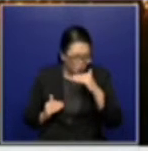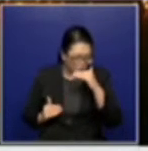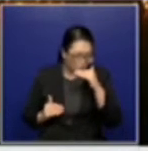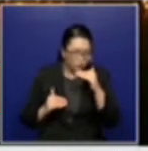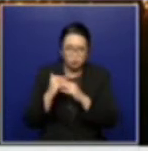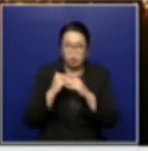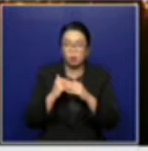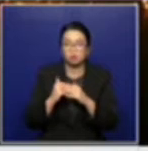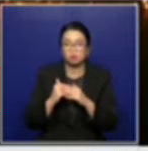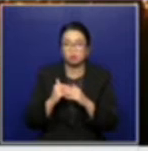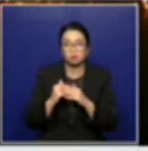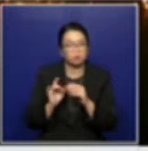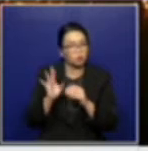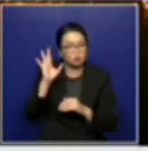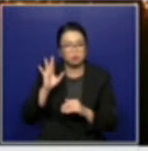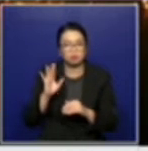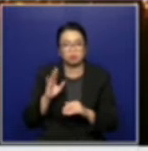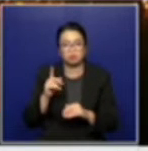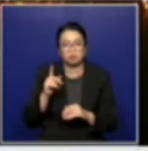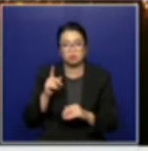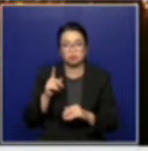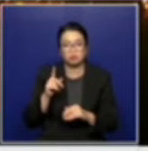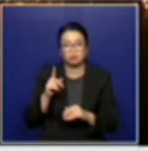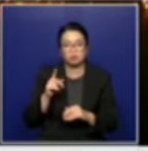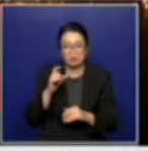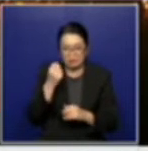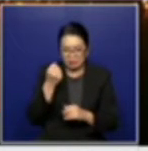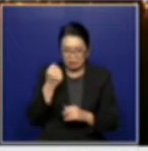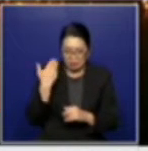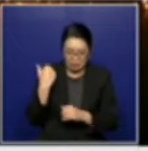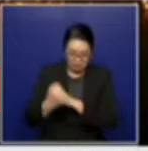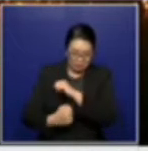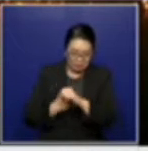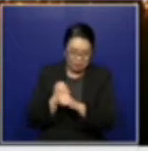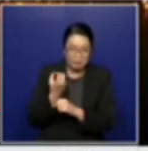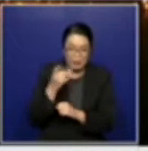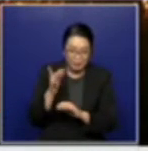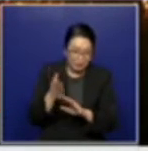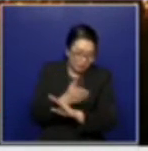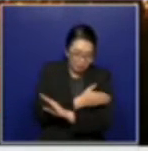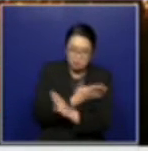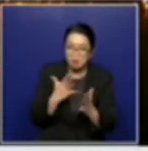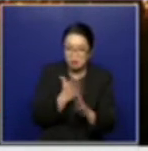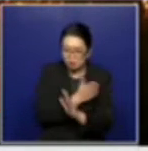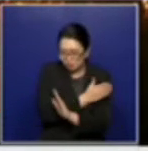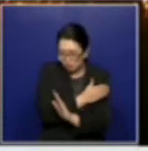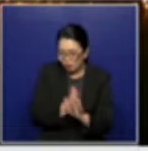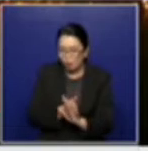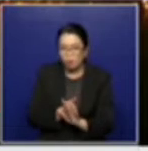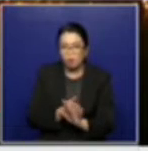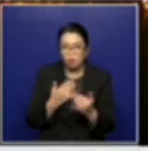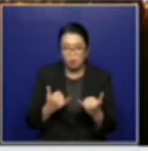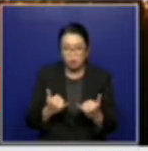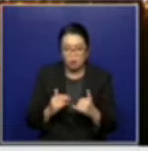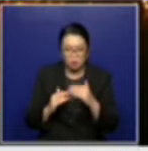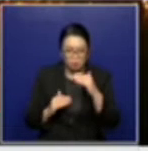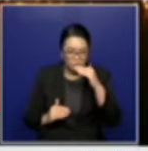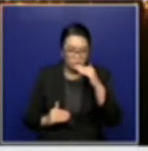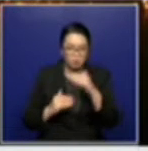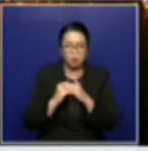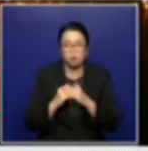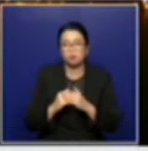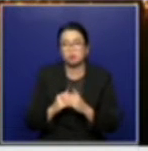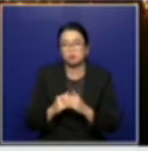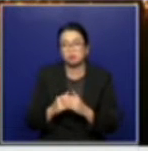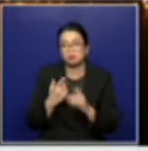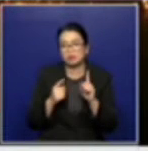ปีเป็นหนี้ที่ไม่ก่อให้เกิดรายได้ที่มีการคาดการณ์ว่าจะมีแนวโน้มสูงขึ้นถึง1ล้านล้านเนื่อง